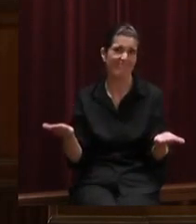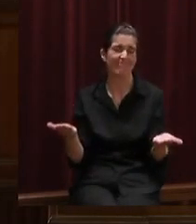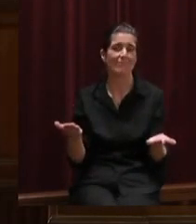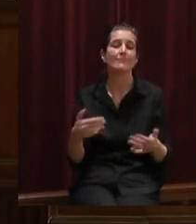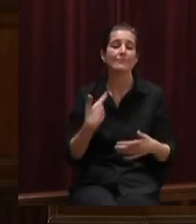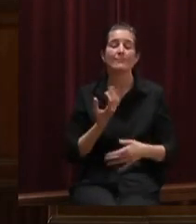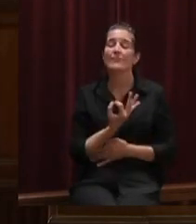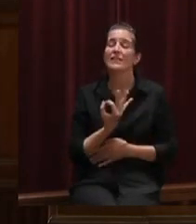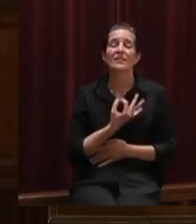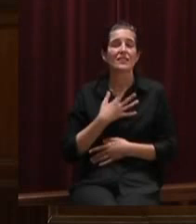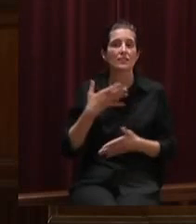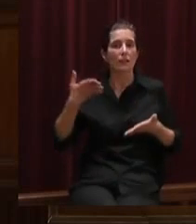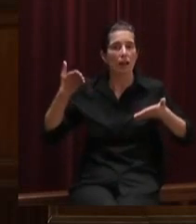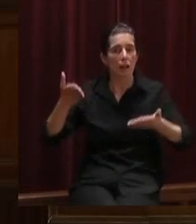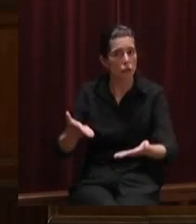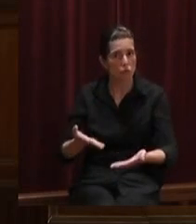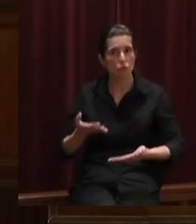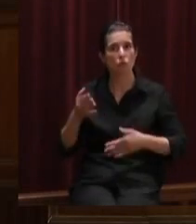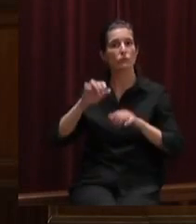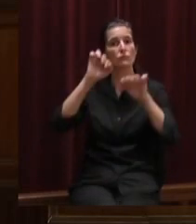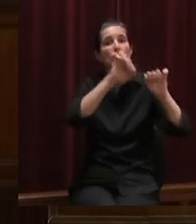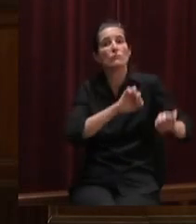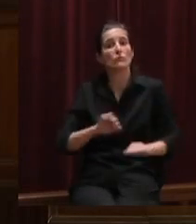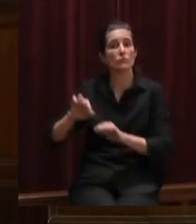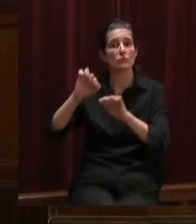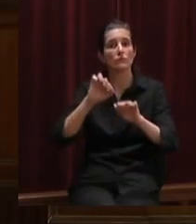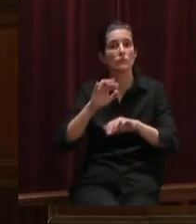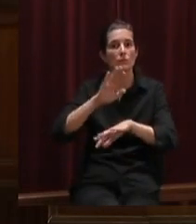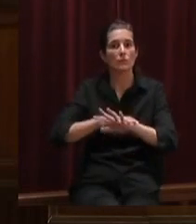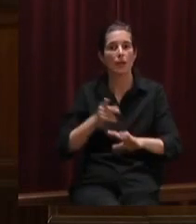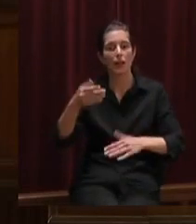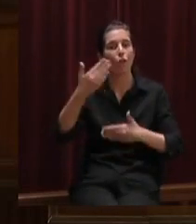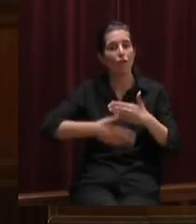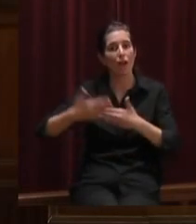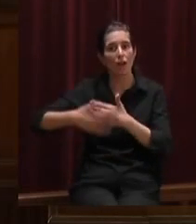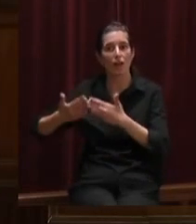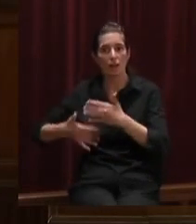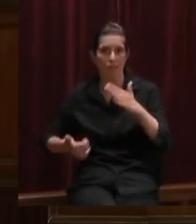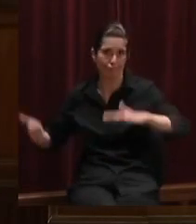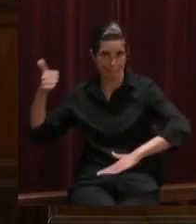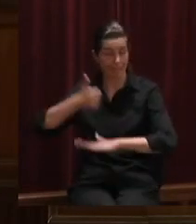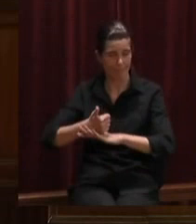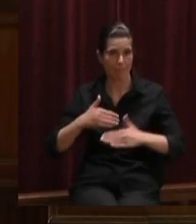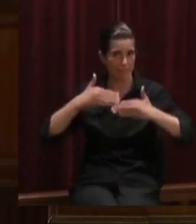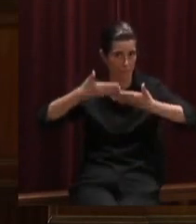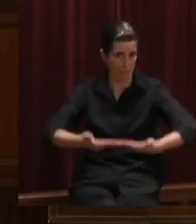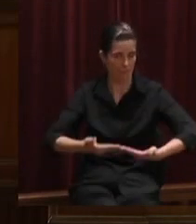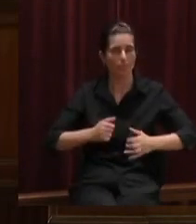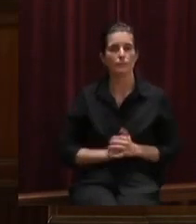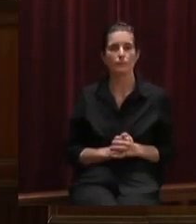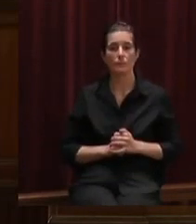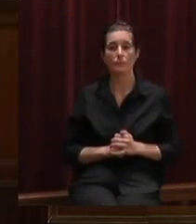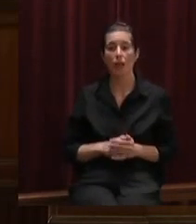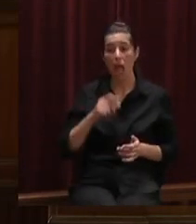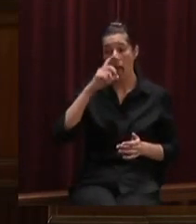protegir-los, impulsar la seva competitivitat i contribuir a fer que superin les seves barreres. En aquesta línia han treballat els últims anys i